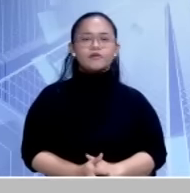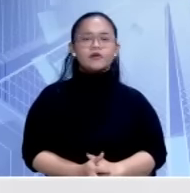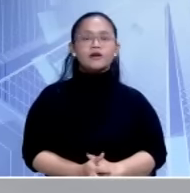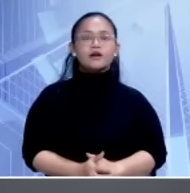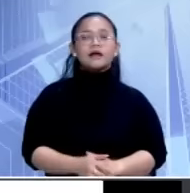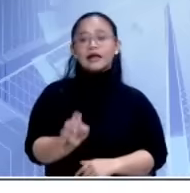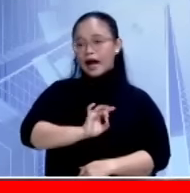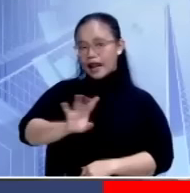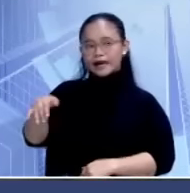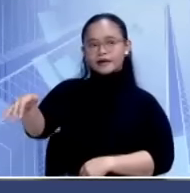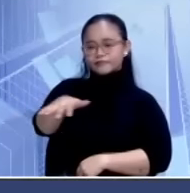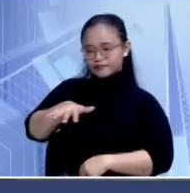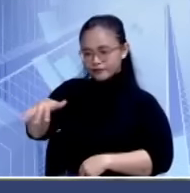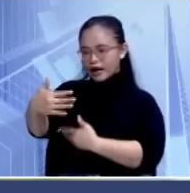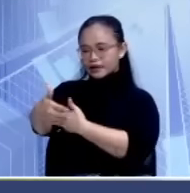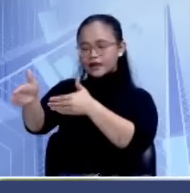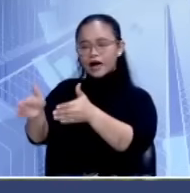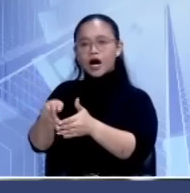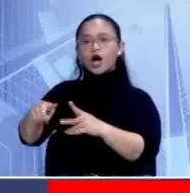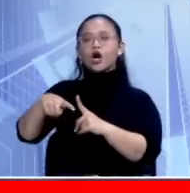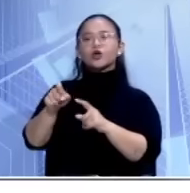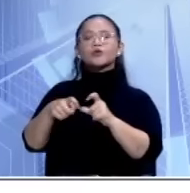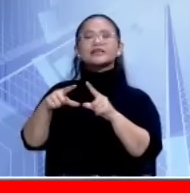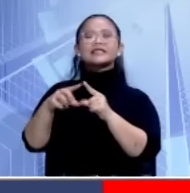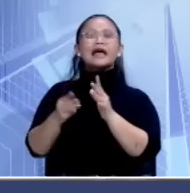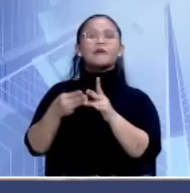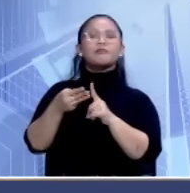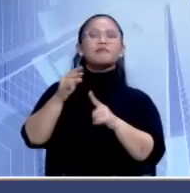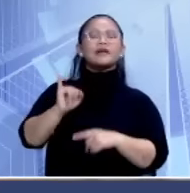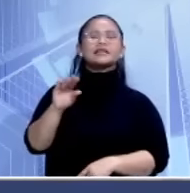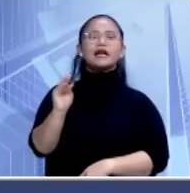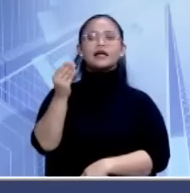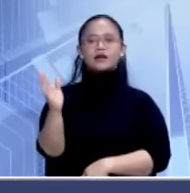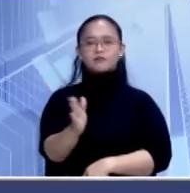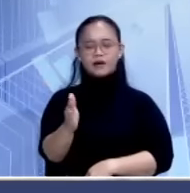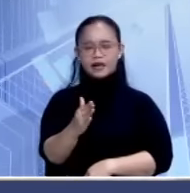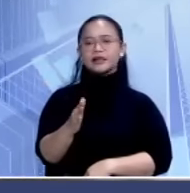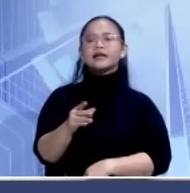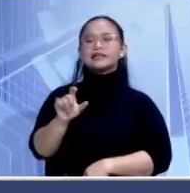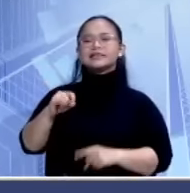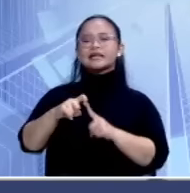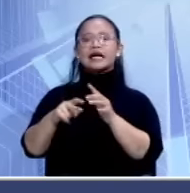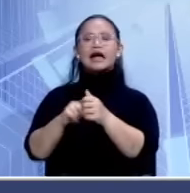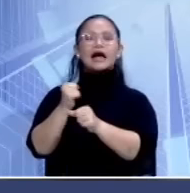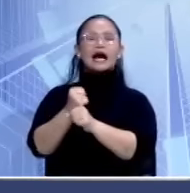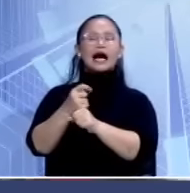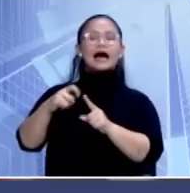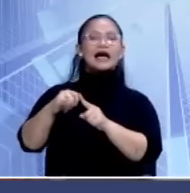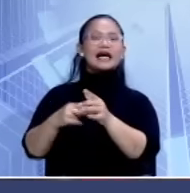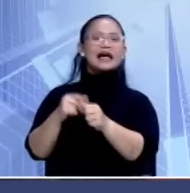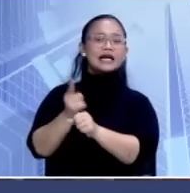Kebakaran gudang juga terjadi di Jalan Duri Kosambi Raya, Cengkareng, Jakarta Barat. Kebakaran diduga akibat power bank atau penyimpan daya